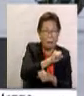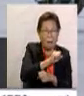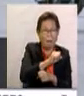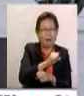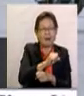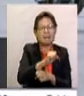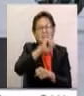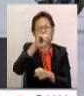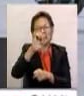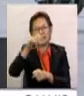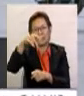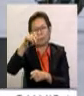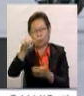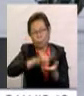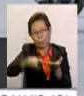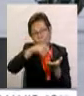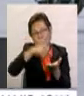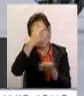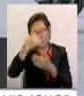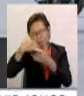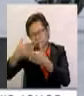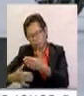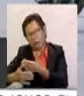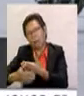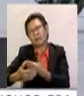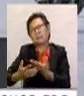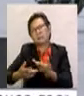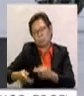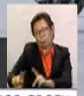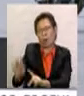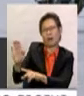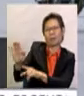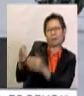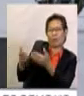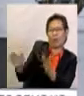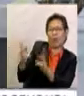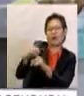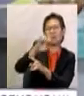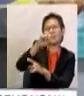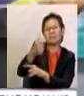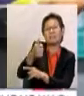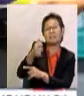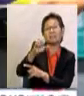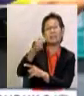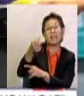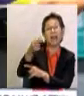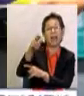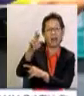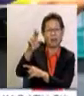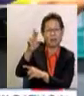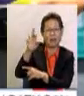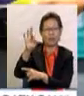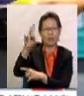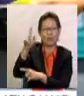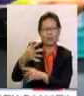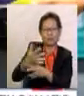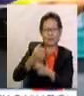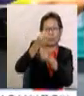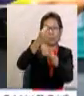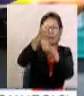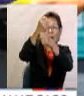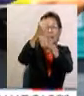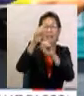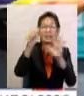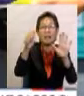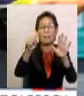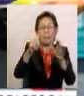di Jempol minggu ini. Akibat kecederaan akan memberi peluang lebih terbuka kepada Sharifuddin untuk meraih kemenangan ke-6 berturut-turut pada